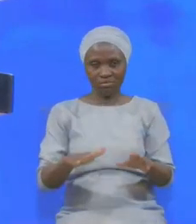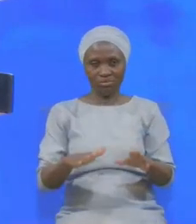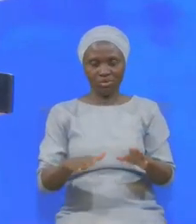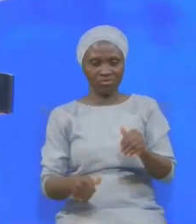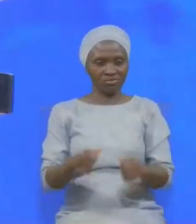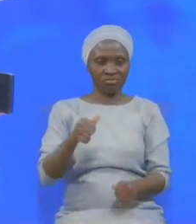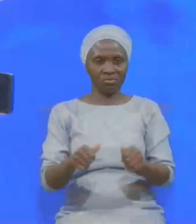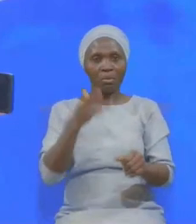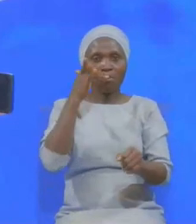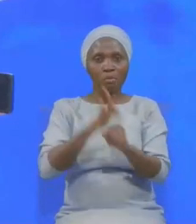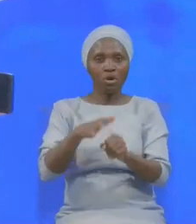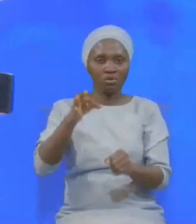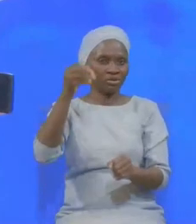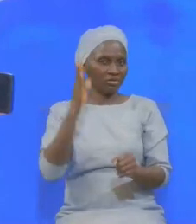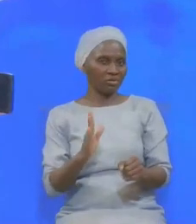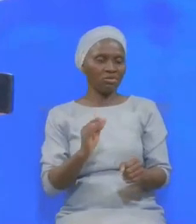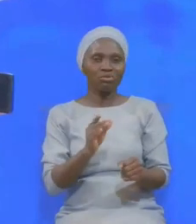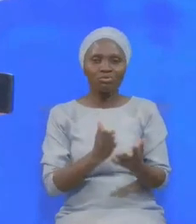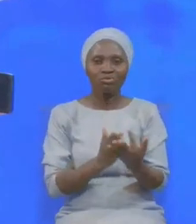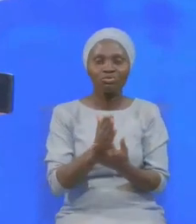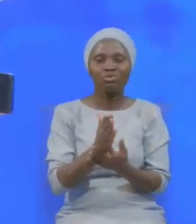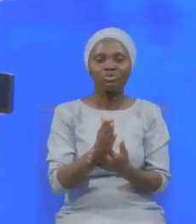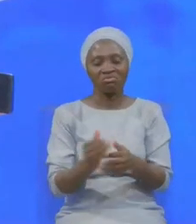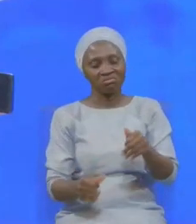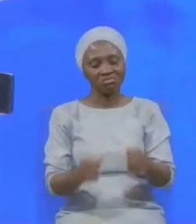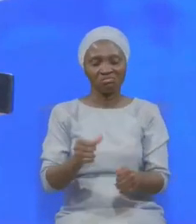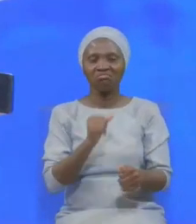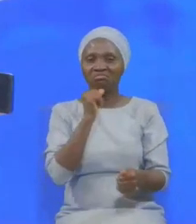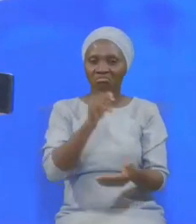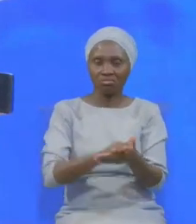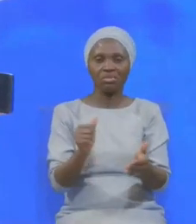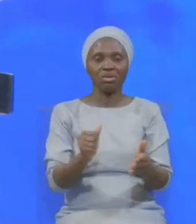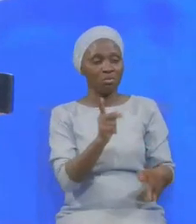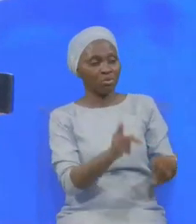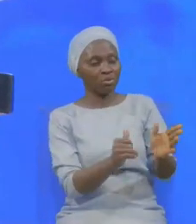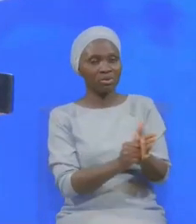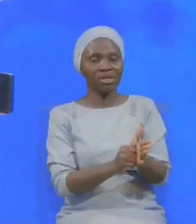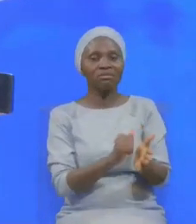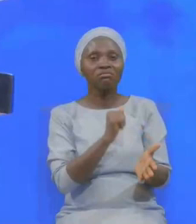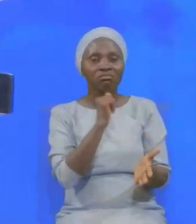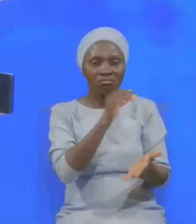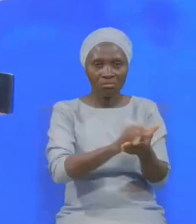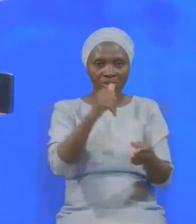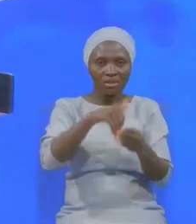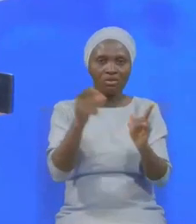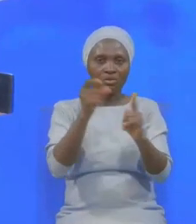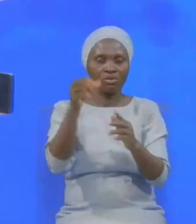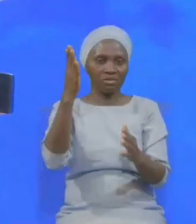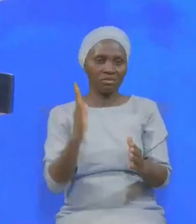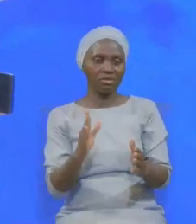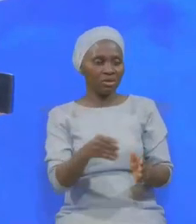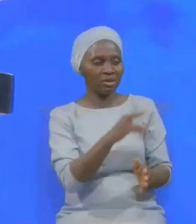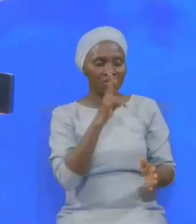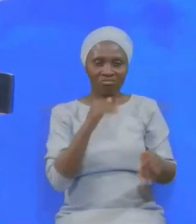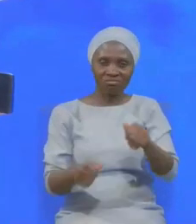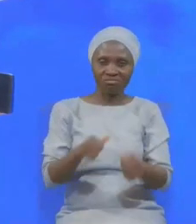par incrédulité au sujet de la promesse de Dieu. Ceux qui ont l'incrédulité dans le cœur, ils sont des gens qui doutent. Les